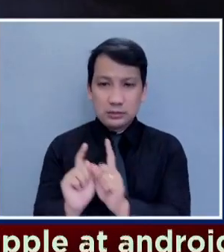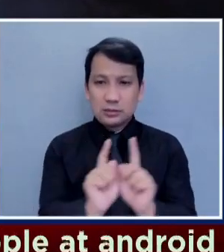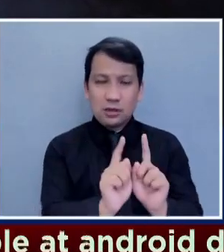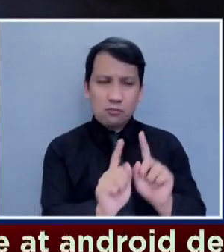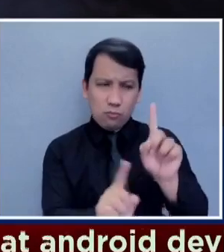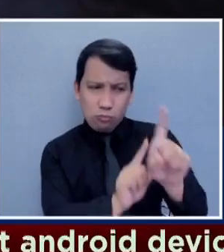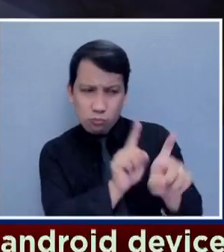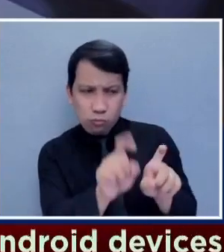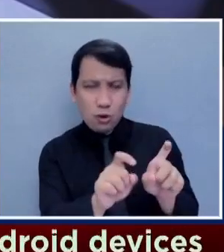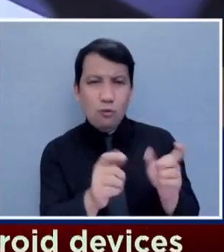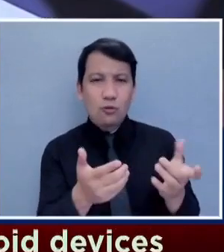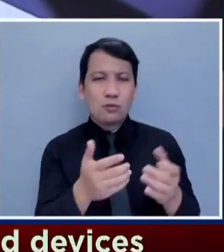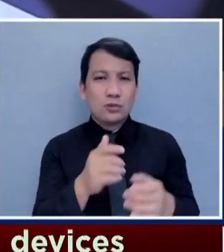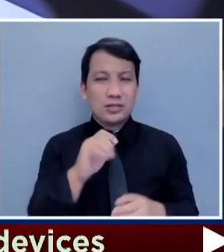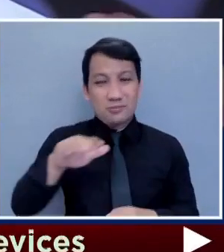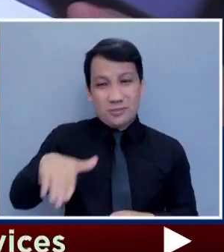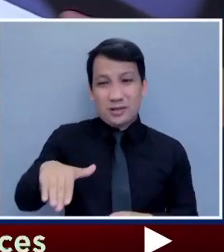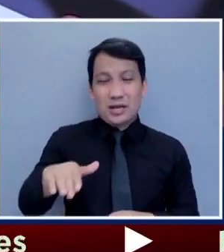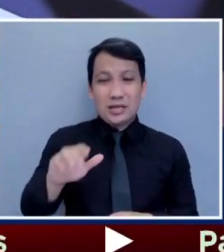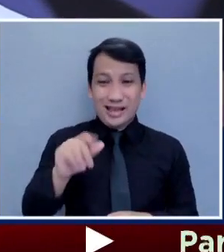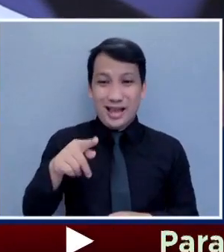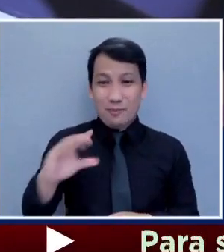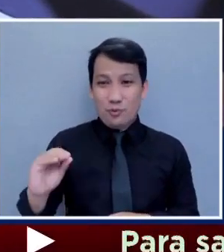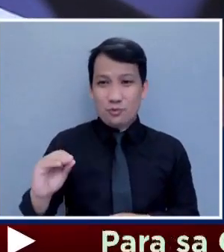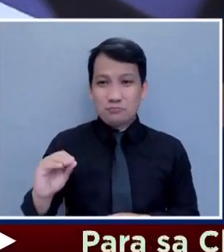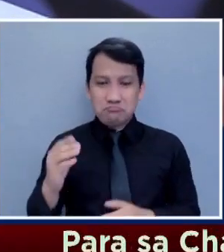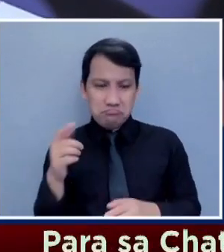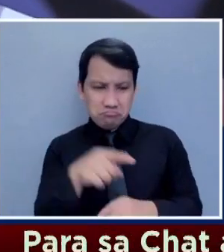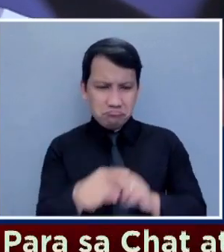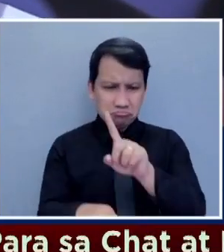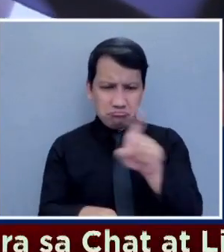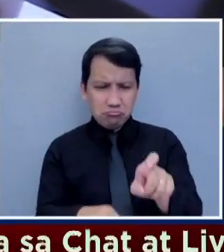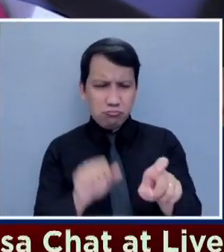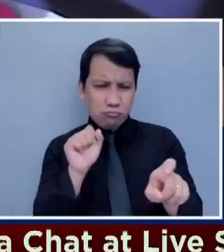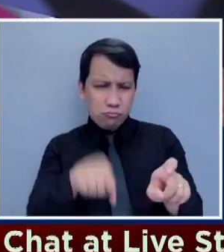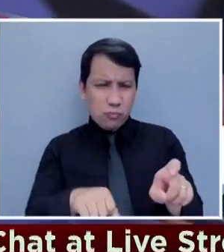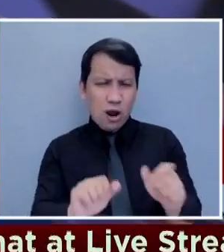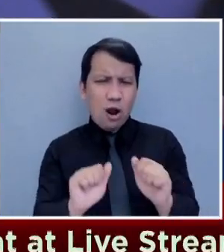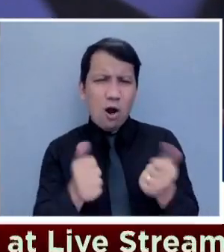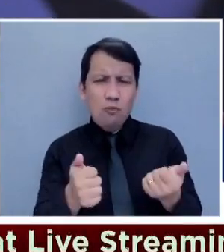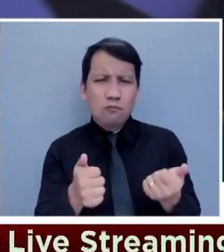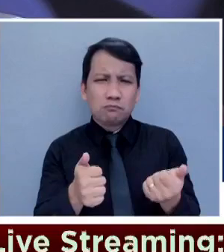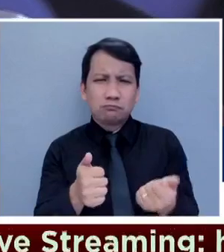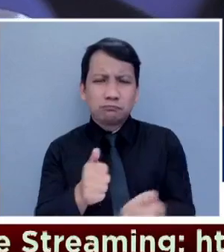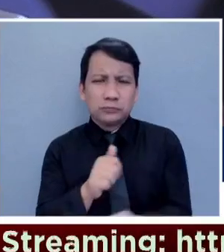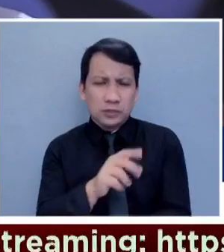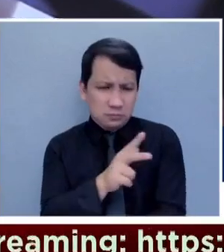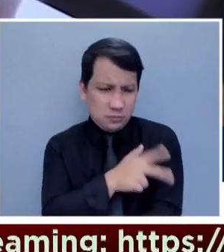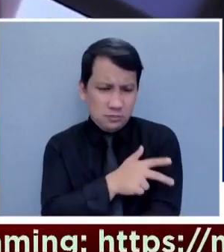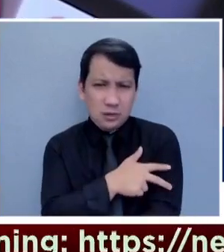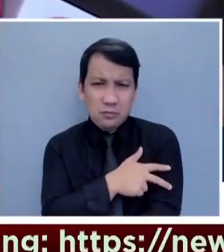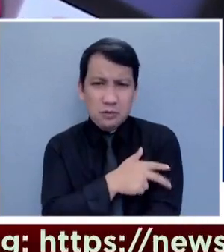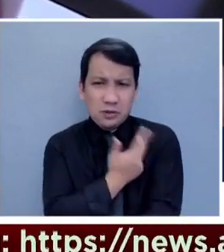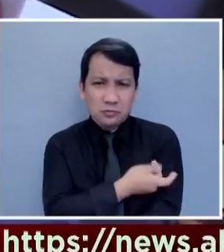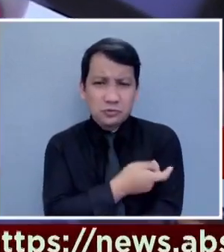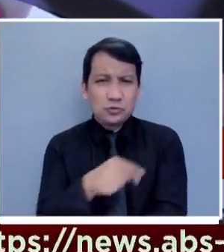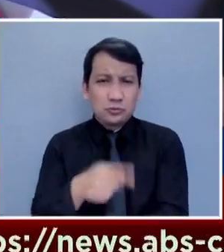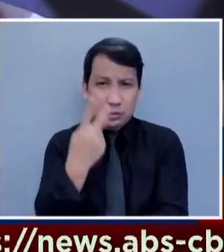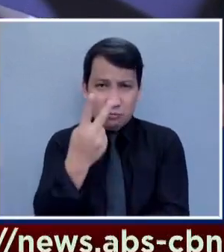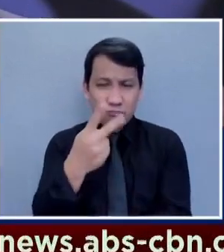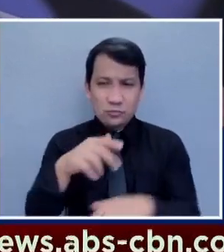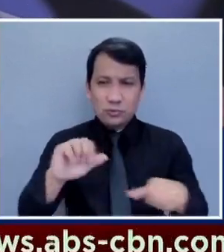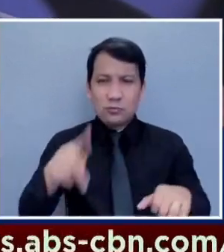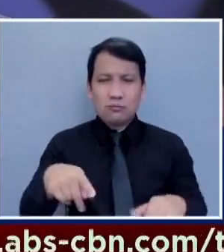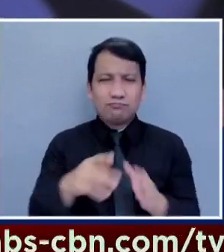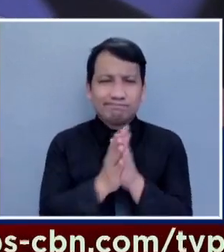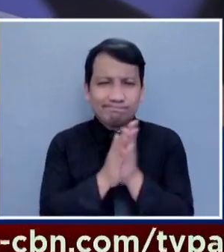workers para sa apo. Pagpasok ko pa lang po dito, tinanong ko na kaagad eh, paano po magkakapagpabooster yung dalawa kong apo? Kasi very eager po